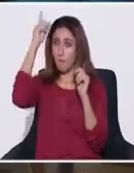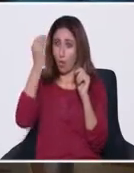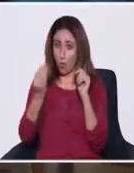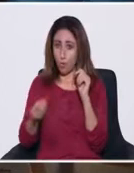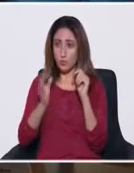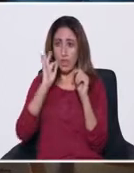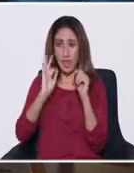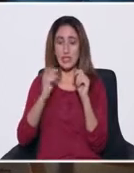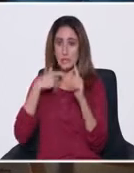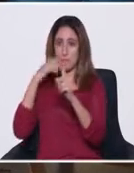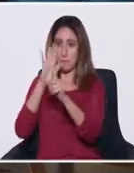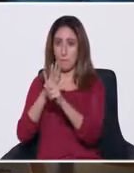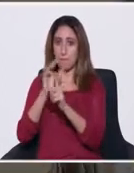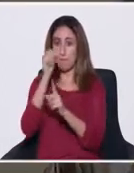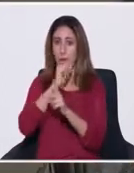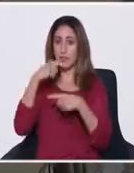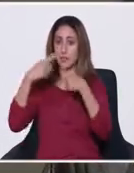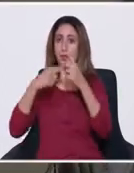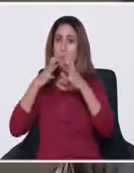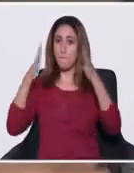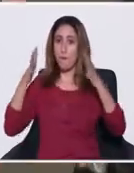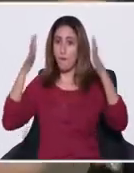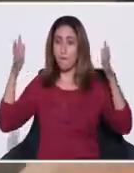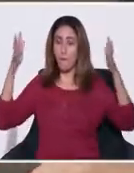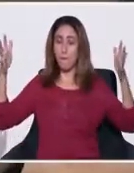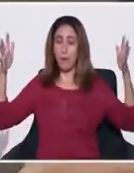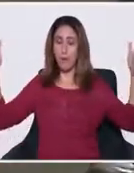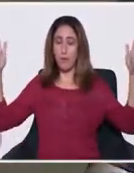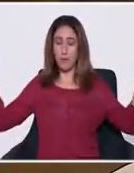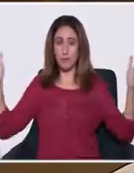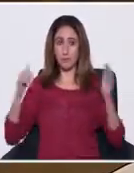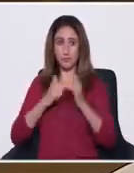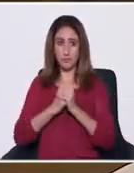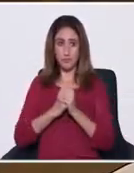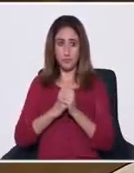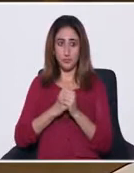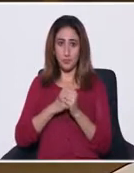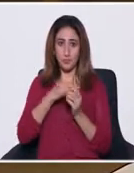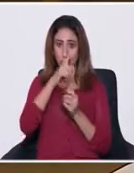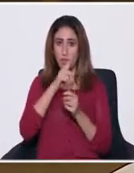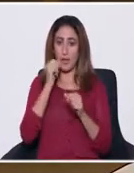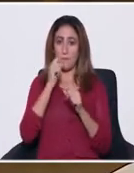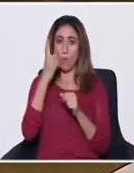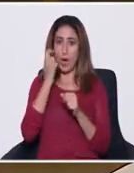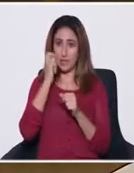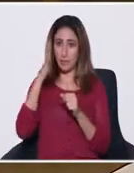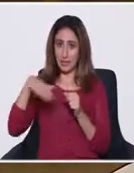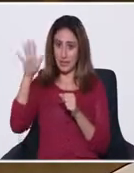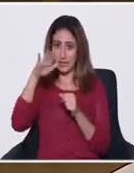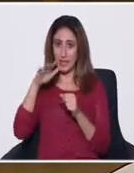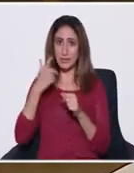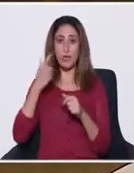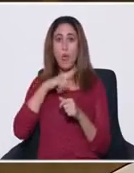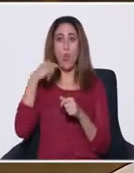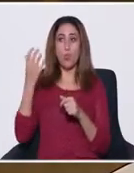الله هنضمه الوندرز، والباند ده يفضل يكبر ان شاء الله لحد بعد ما انا حتى يعني ممكن اموت. اعتبرها النهارده دعوه من خلال واحد من الناس، ان طبعًا كل واحد من ذوي